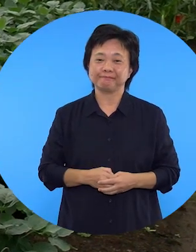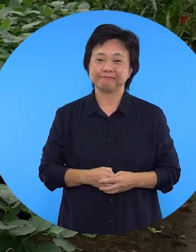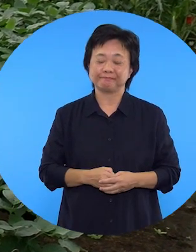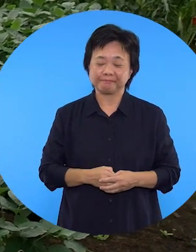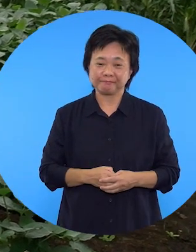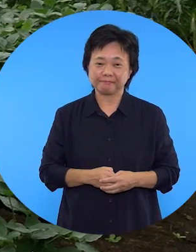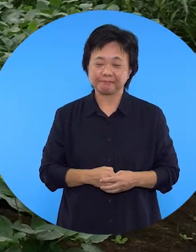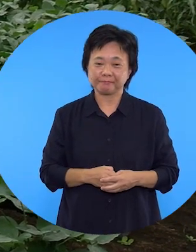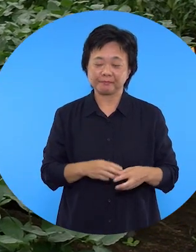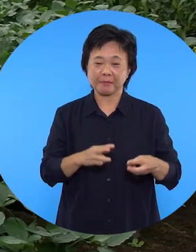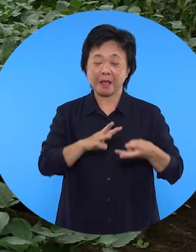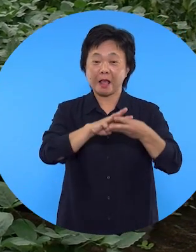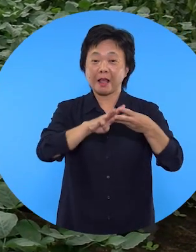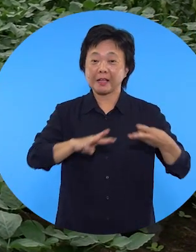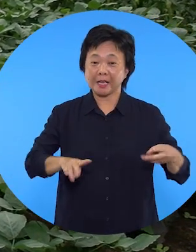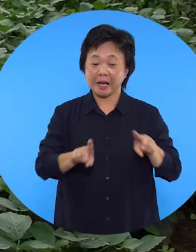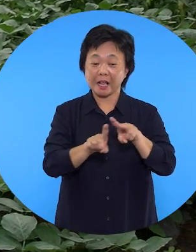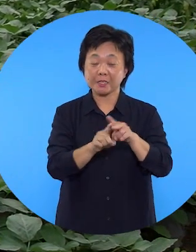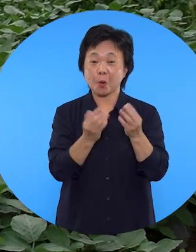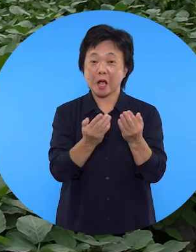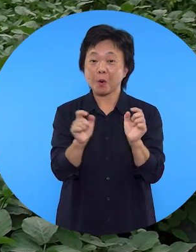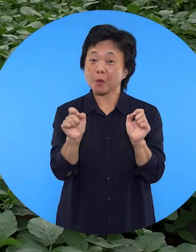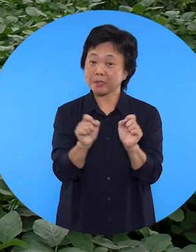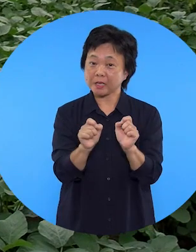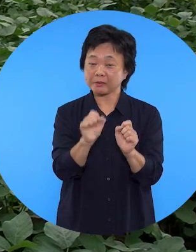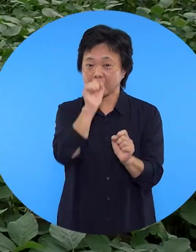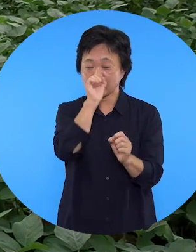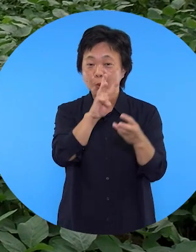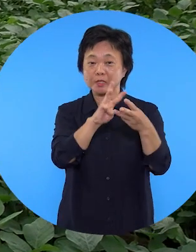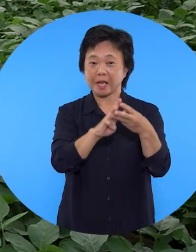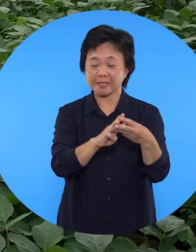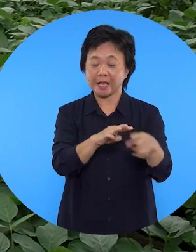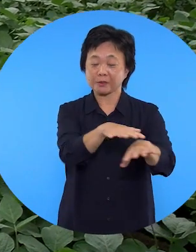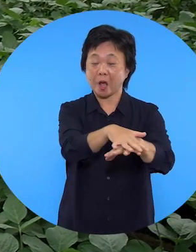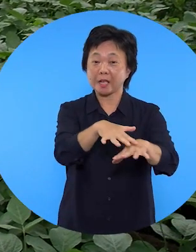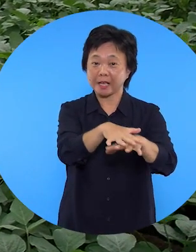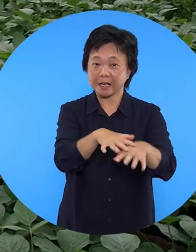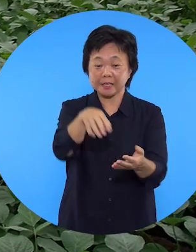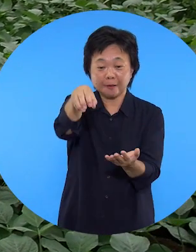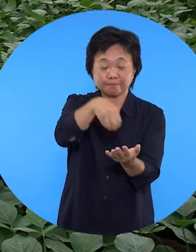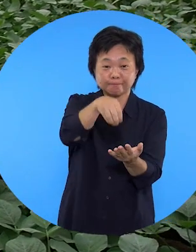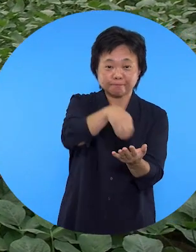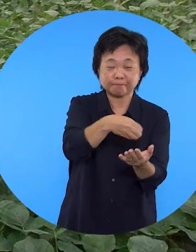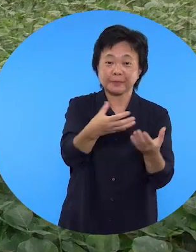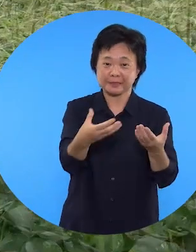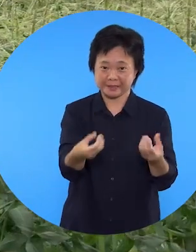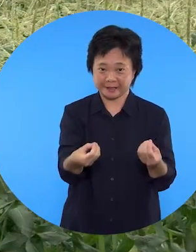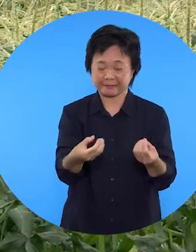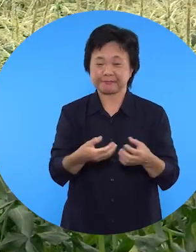これらはた柄小学校に隣接する吉田さんの畑で収穫されたものです